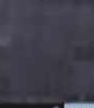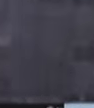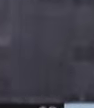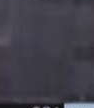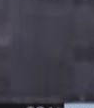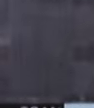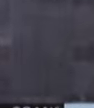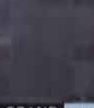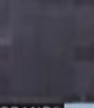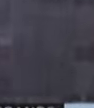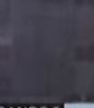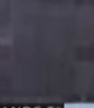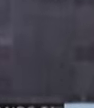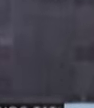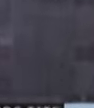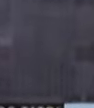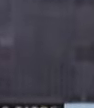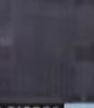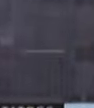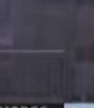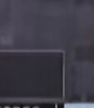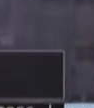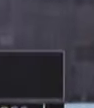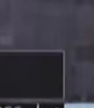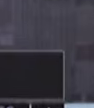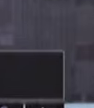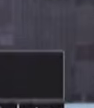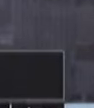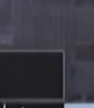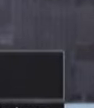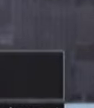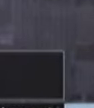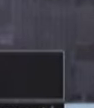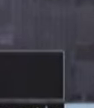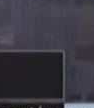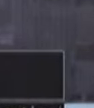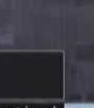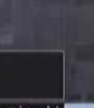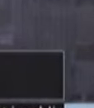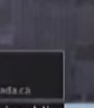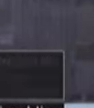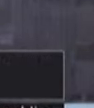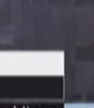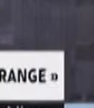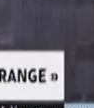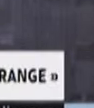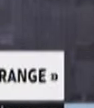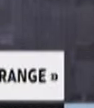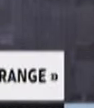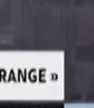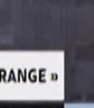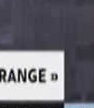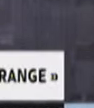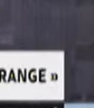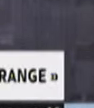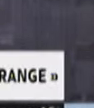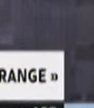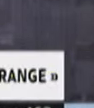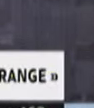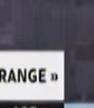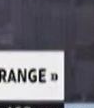Bonne fin d'après-midi, mesdames et messieurs. Le ministre de la Santé, Christian Dubé, va prendre la parole d'une minute à l'autre. Il sera accompagné du docteur Arruda,